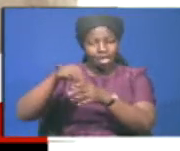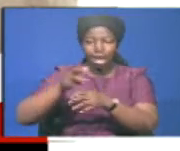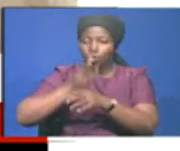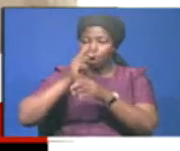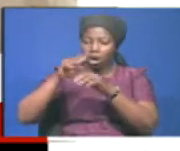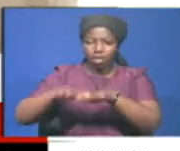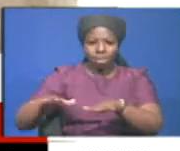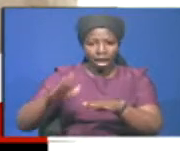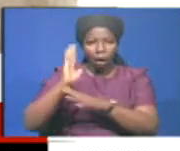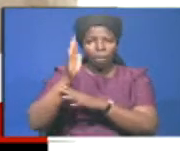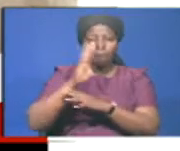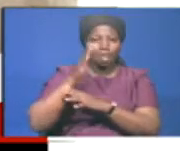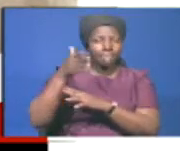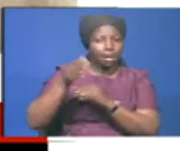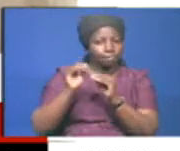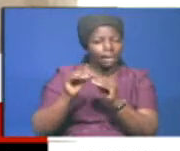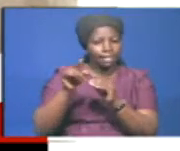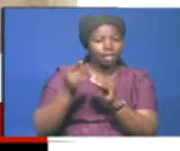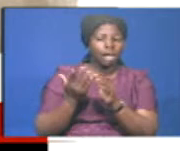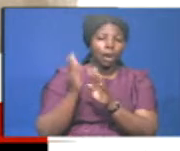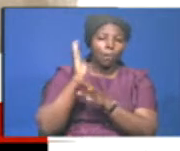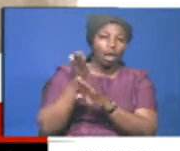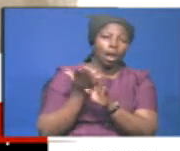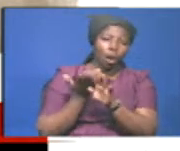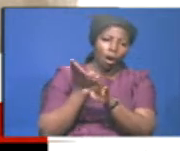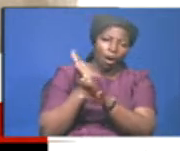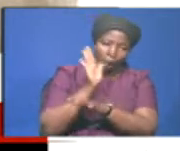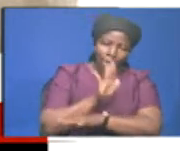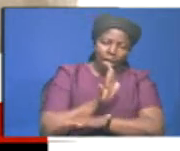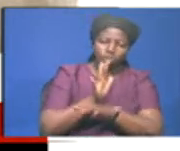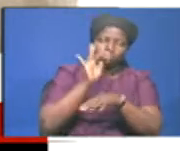hii itarudi pia nyuma